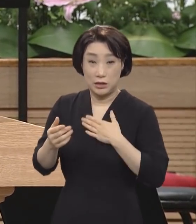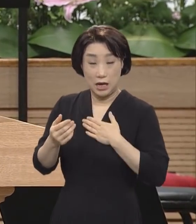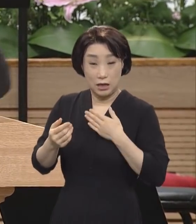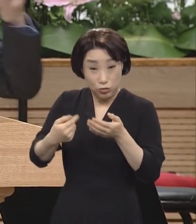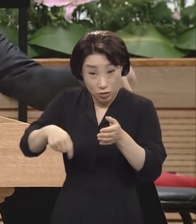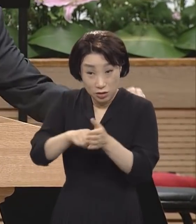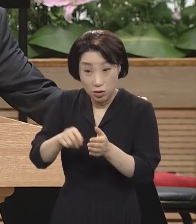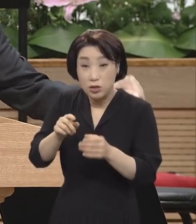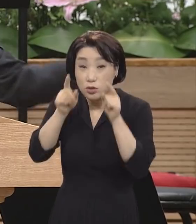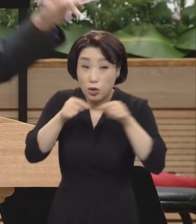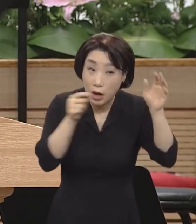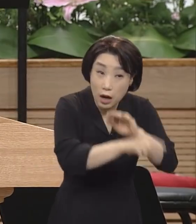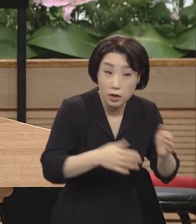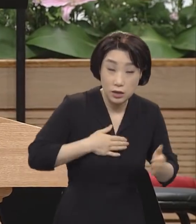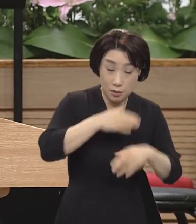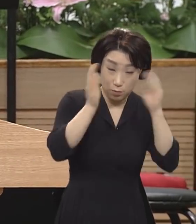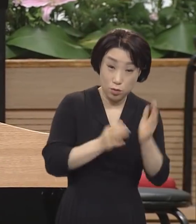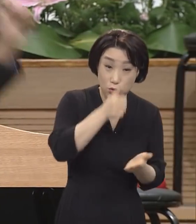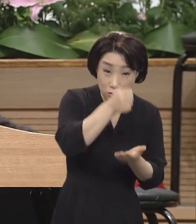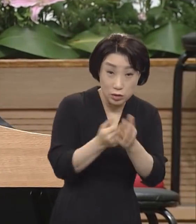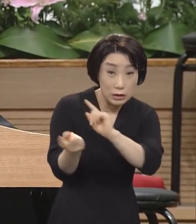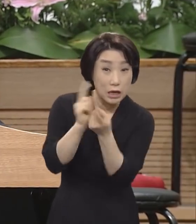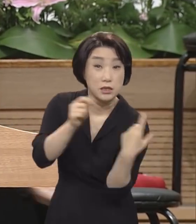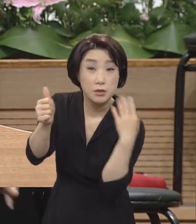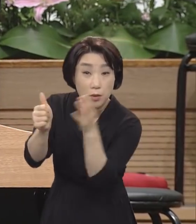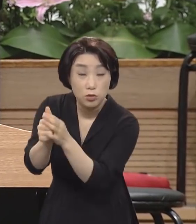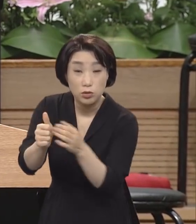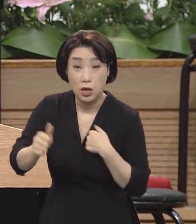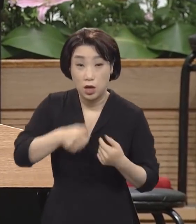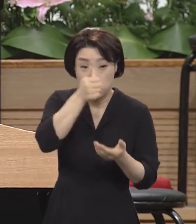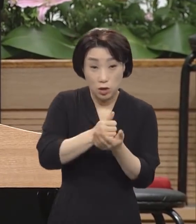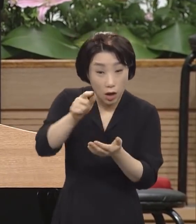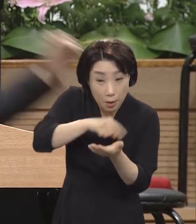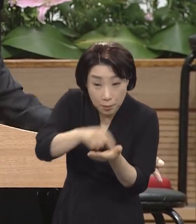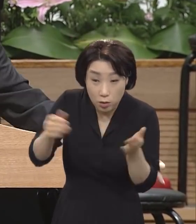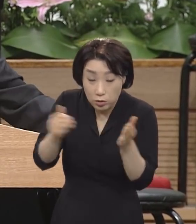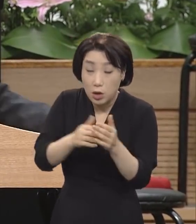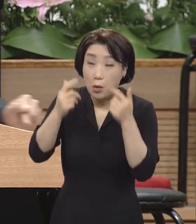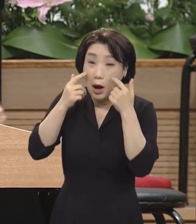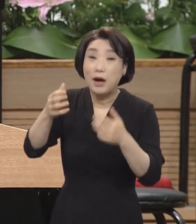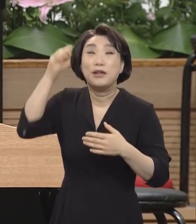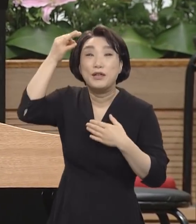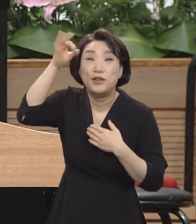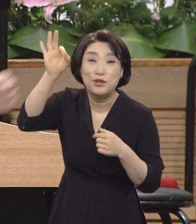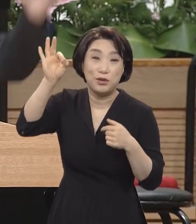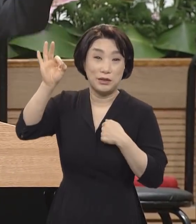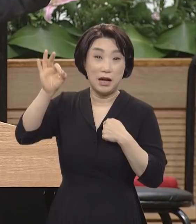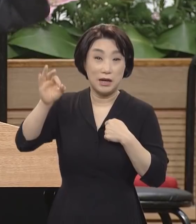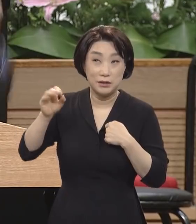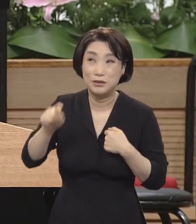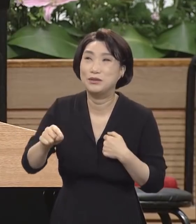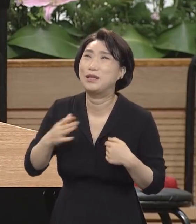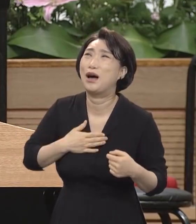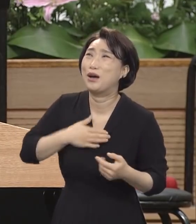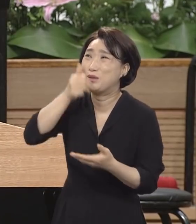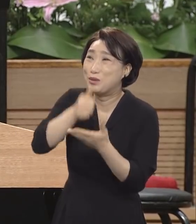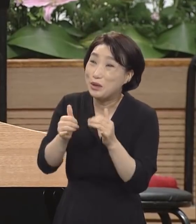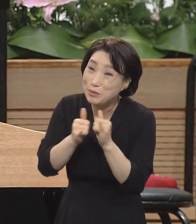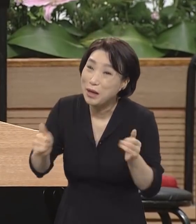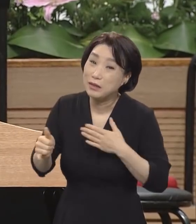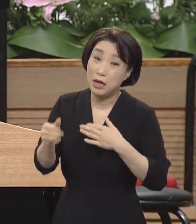짊어지고 죽어서 죄값을 갚았다는 사실을 확실하게 인정하고 나는 그런 죄인이니